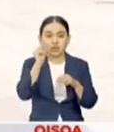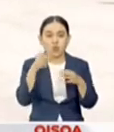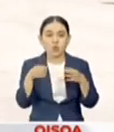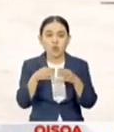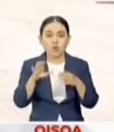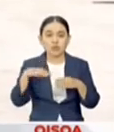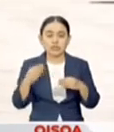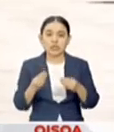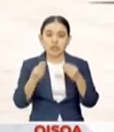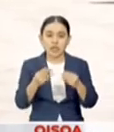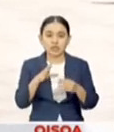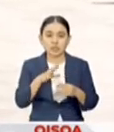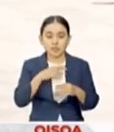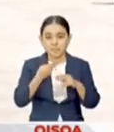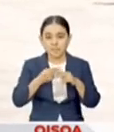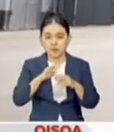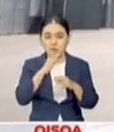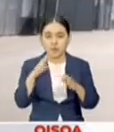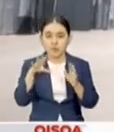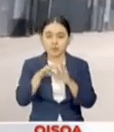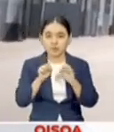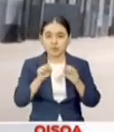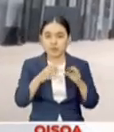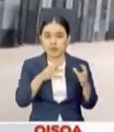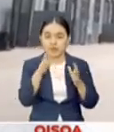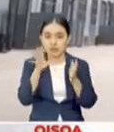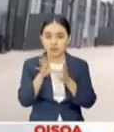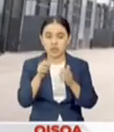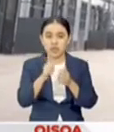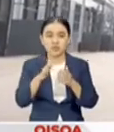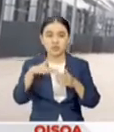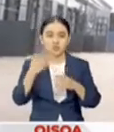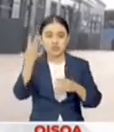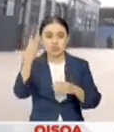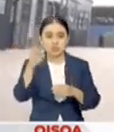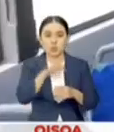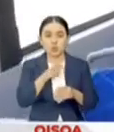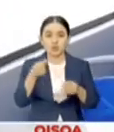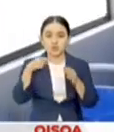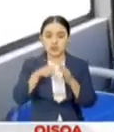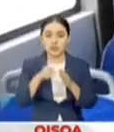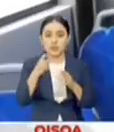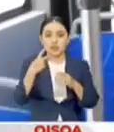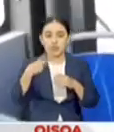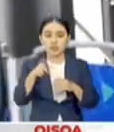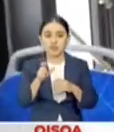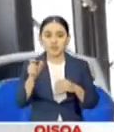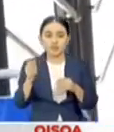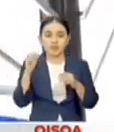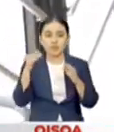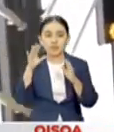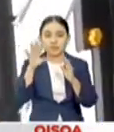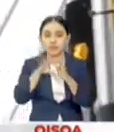kompaniyasi tomonidan taqdim etilgan mazkur ko'p sig'imli elektrobus ham har jihatdan zamonaviy, o'z bag'riga 120 ga yaqin yo'lovchini sig'dira